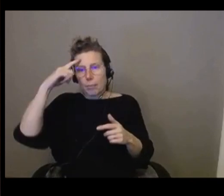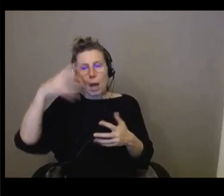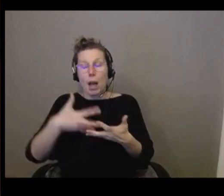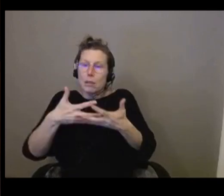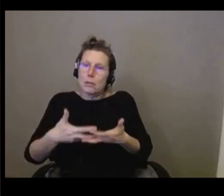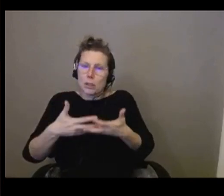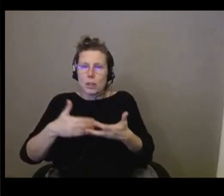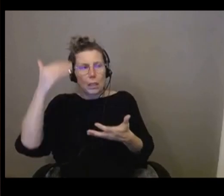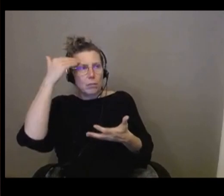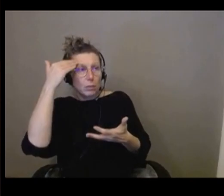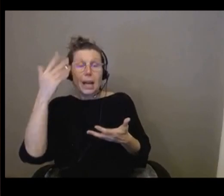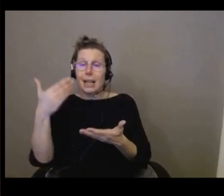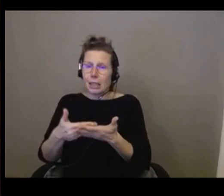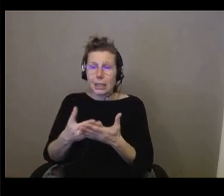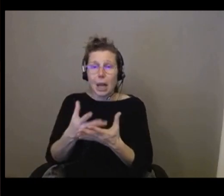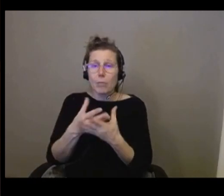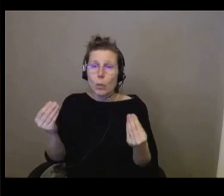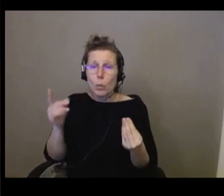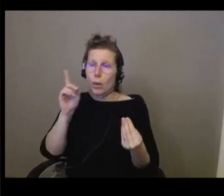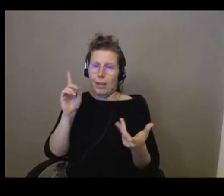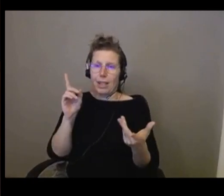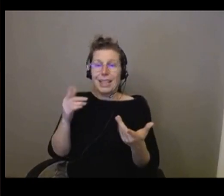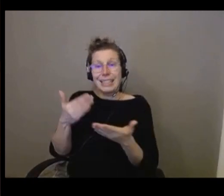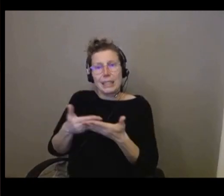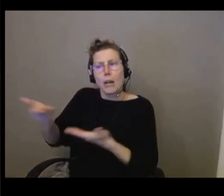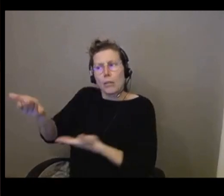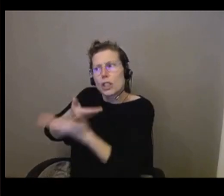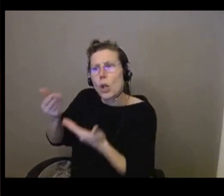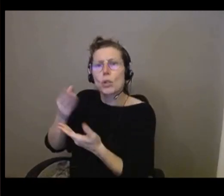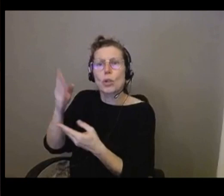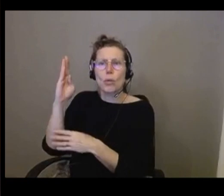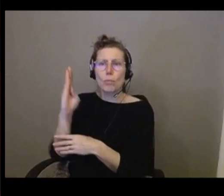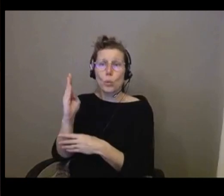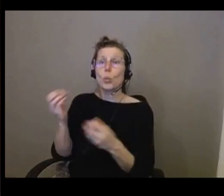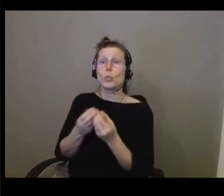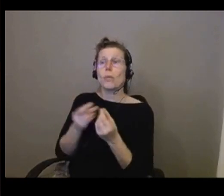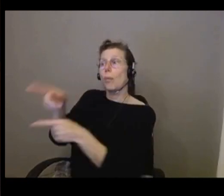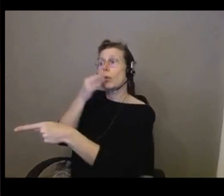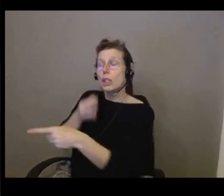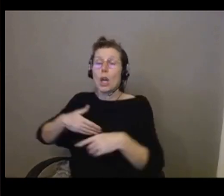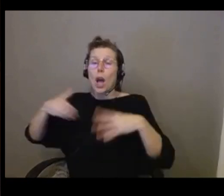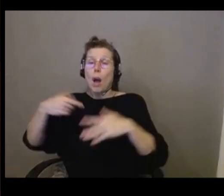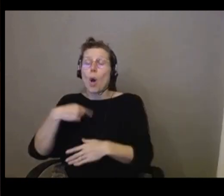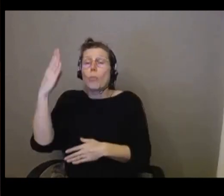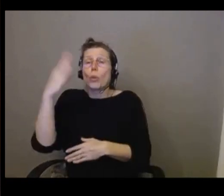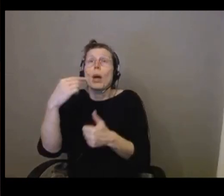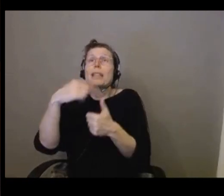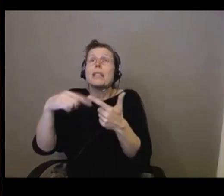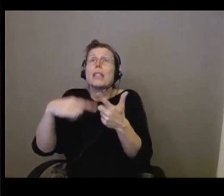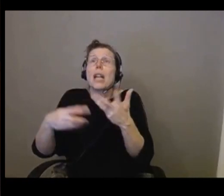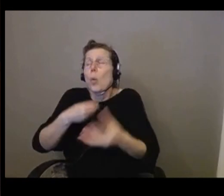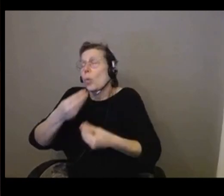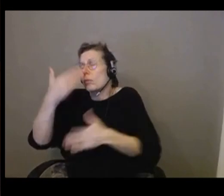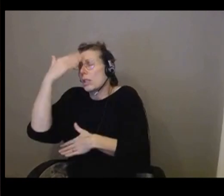quel que soit mon besoin, je sais qu'aujourd'hui Uber va pouvoir y répondre et que je n'aurai pas besoin de me poser la question du mode de transport et du service que je vais